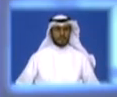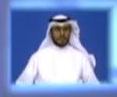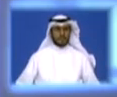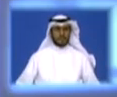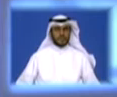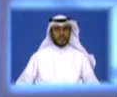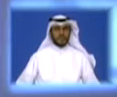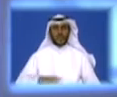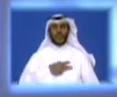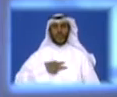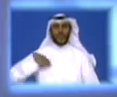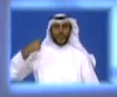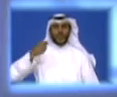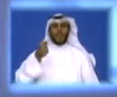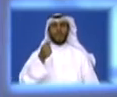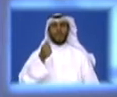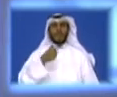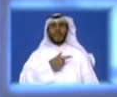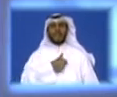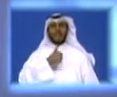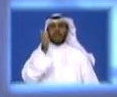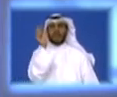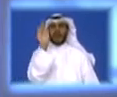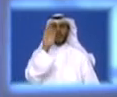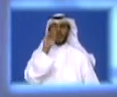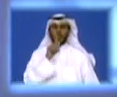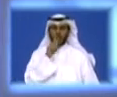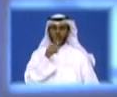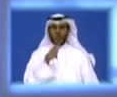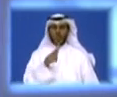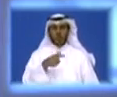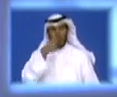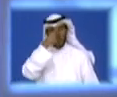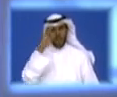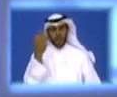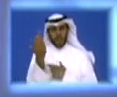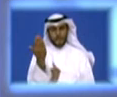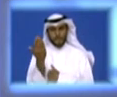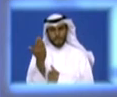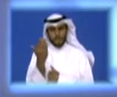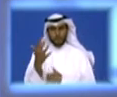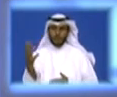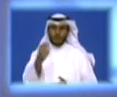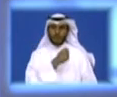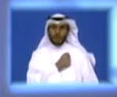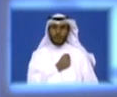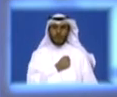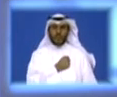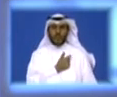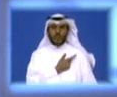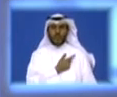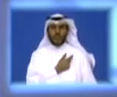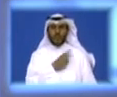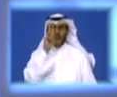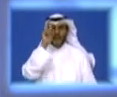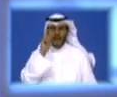قال وزير المالية أنس الصالح إن إدارة نجع الملكية للمنفعة العامة قامت مؤخرا بتثمين مجموعة من